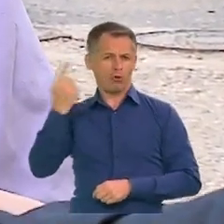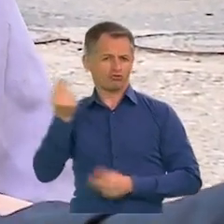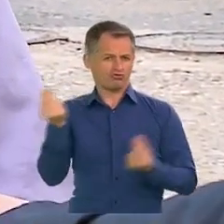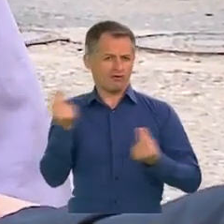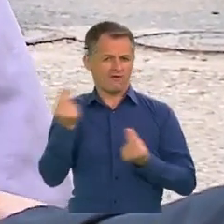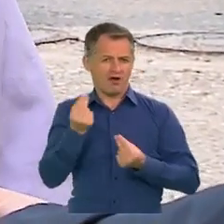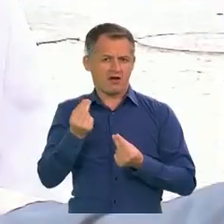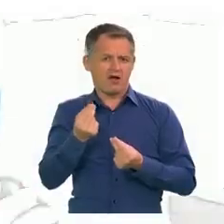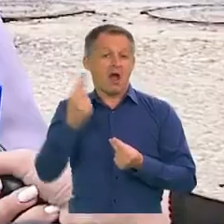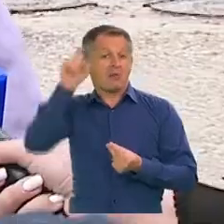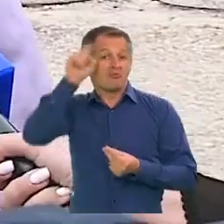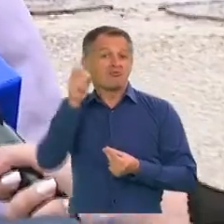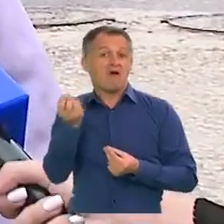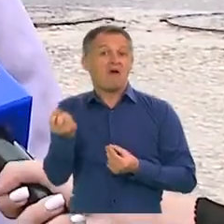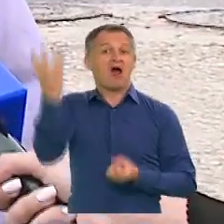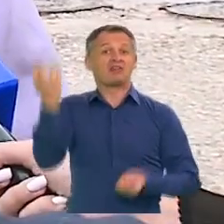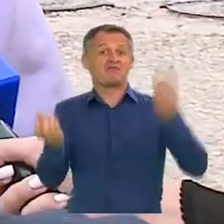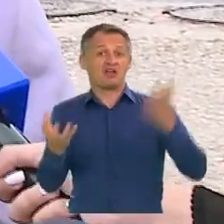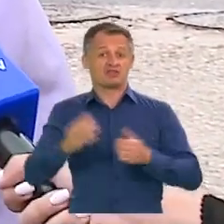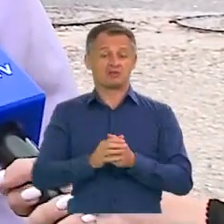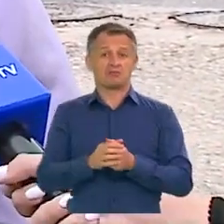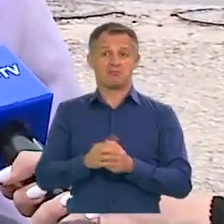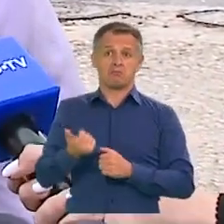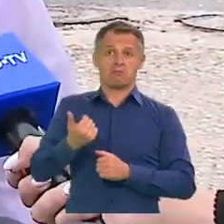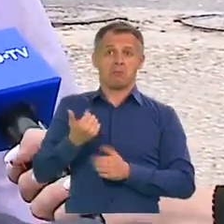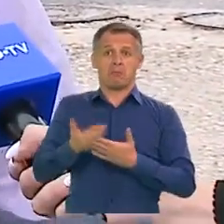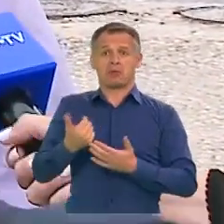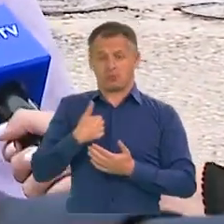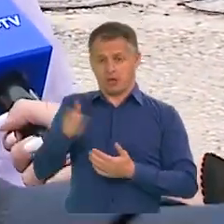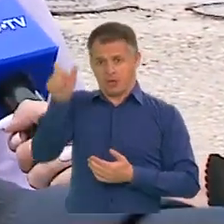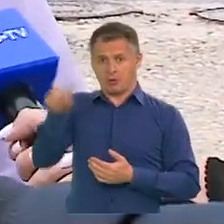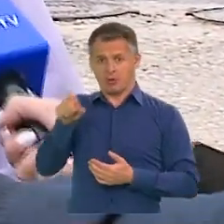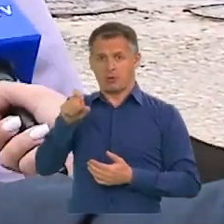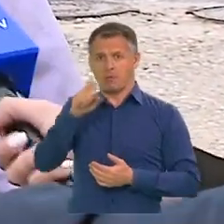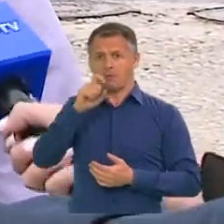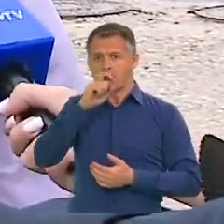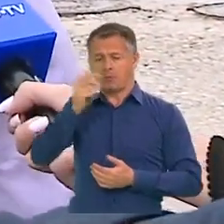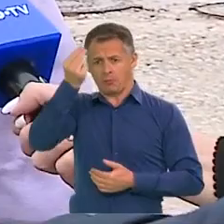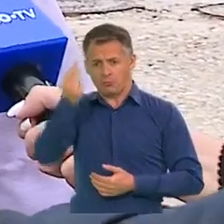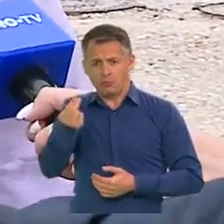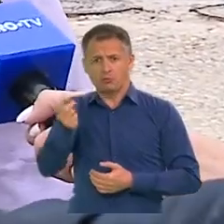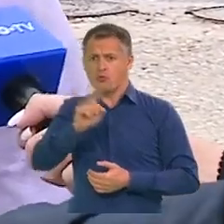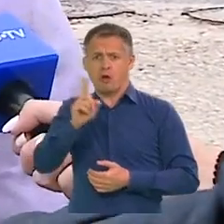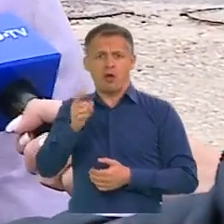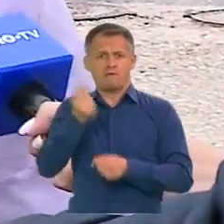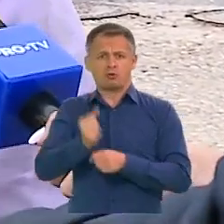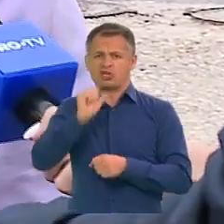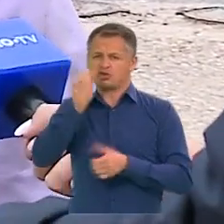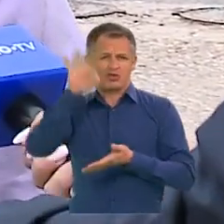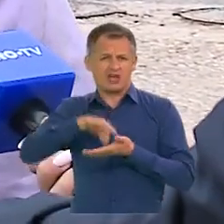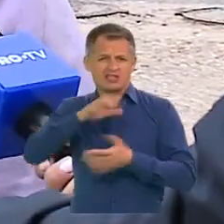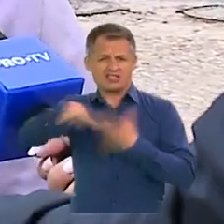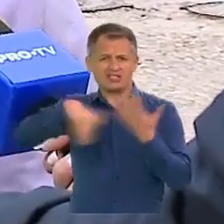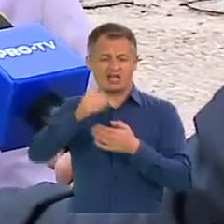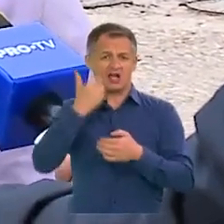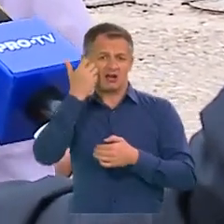că au fost artificii. Nu, așa mi se părea un om cum se cade, niciodată n-a creat niciun fel de scandal. Când ieșeam